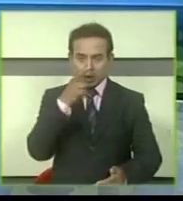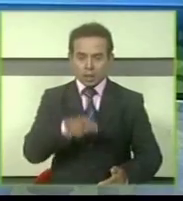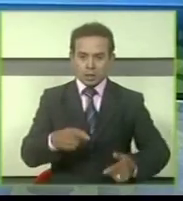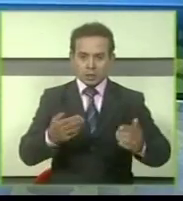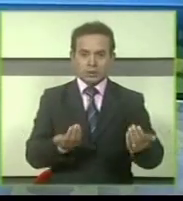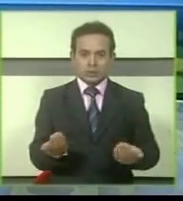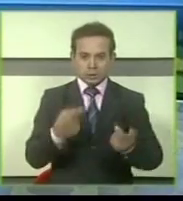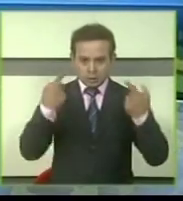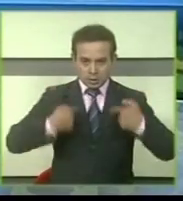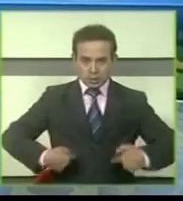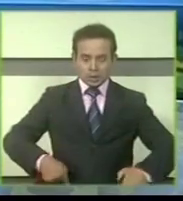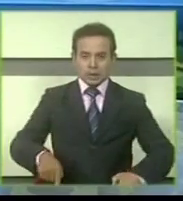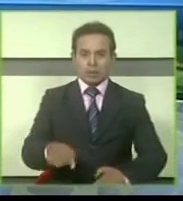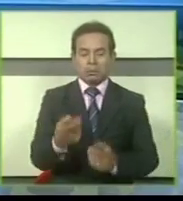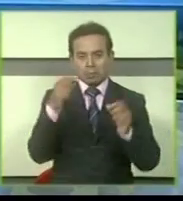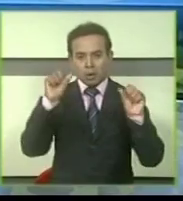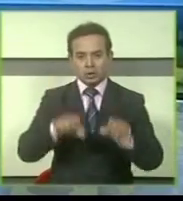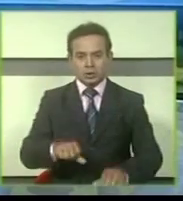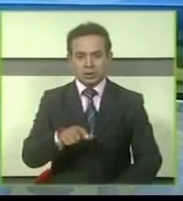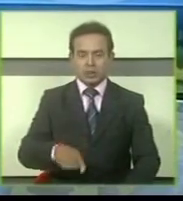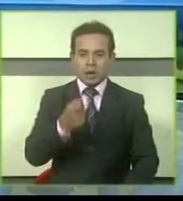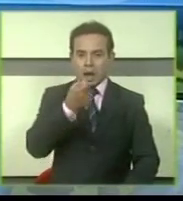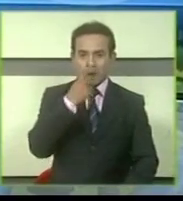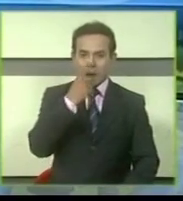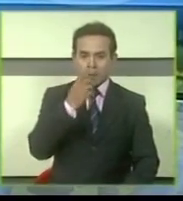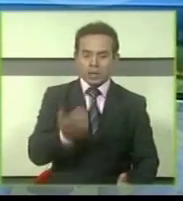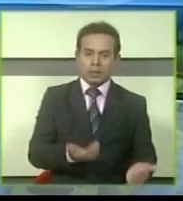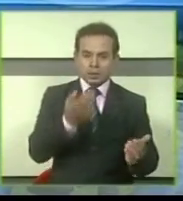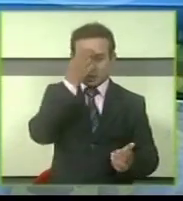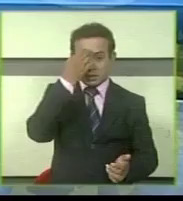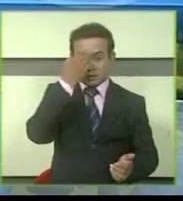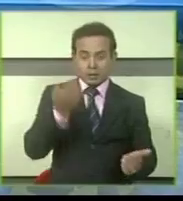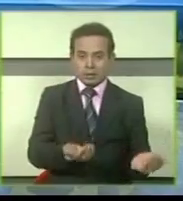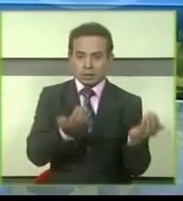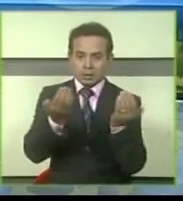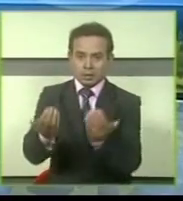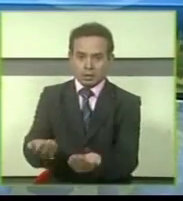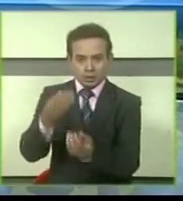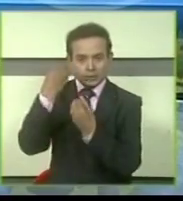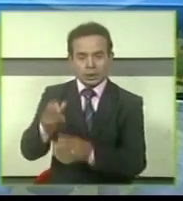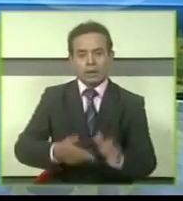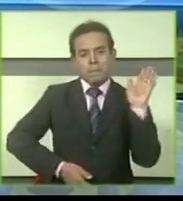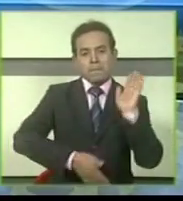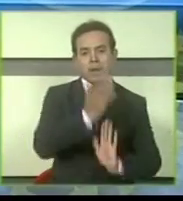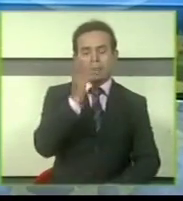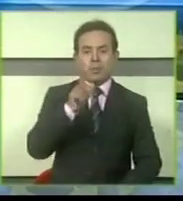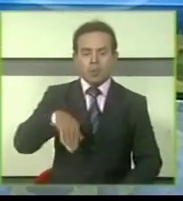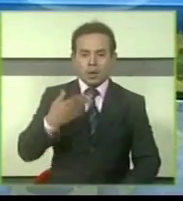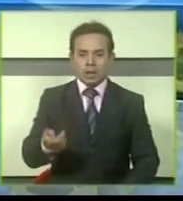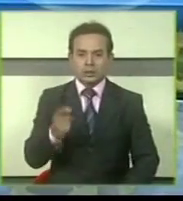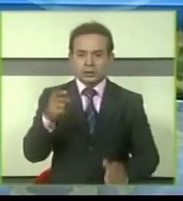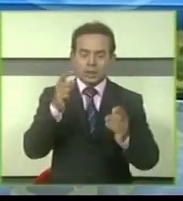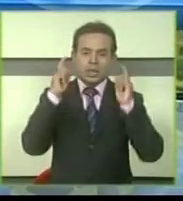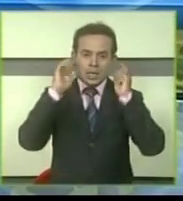পেয়ে আরাবিকে চট্টগ্রাম মেডিকেল কলেজ হাসপাতালের অপারেশন থিয়েটারের সামনে রেখে যায় স্বজনরা। পরে একজন ইন্টার্নি চিকিৎসক আরাবিকে শিশু ওয়ার্ডে নিয়ে